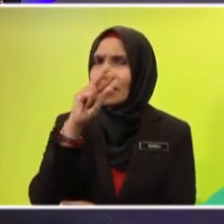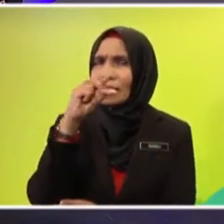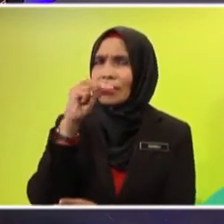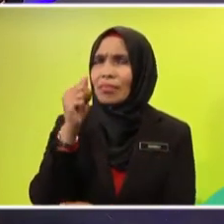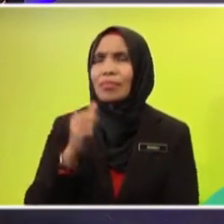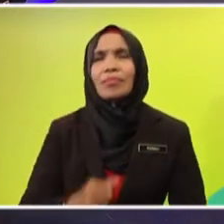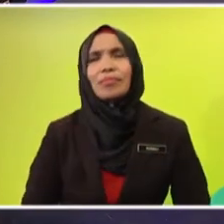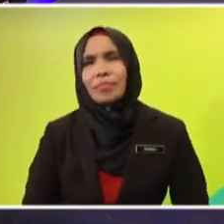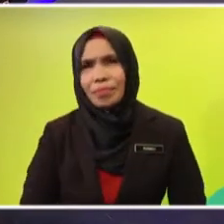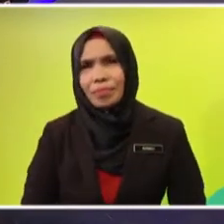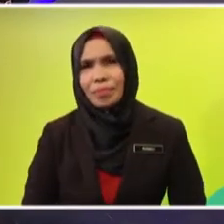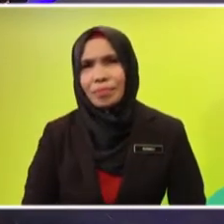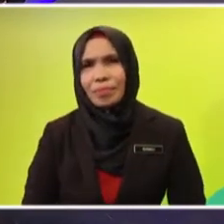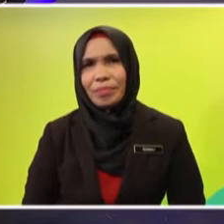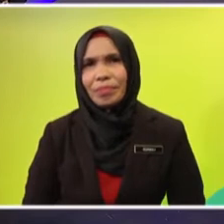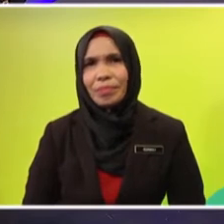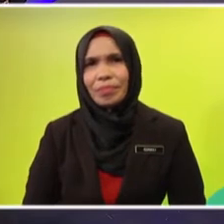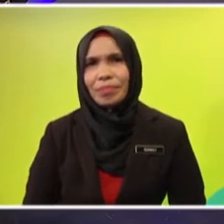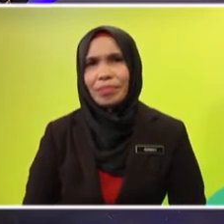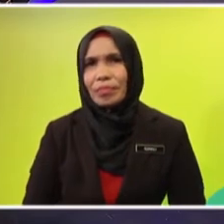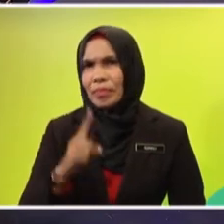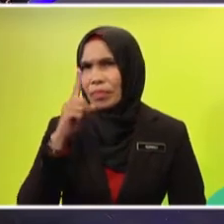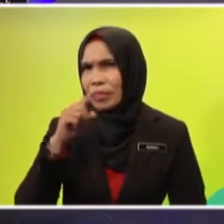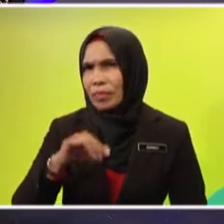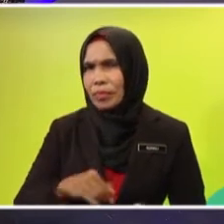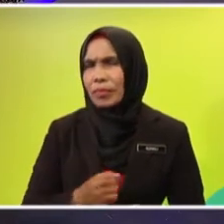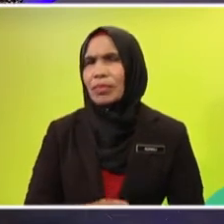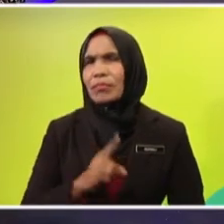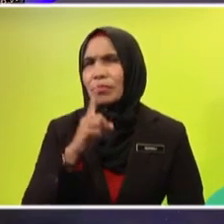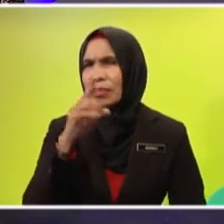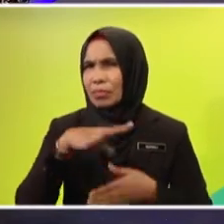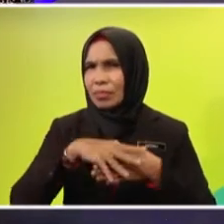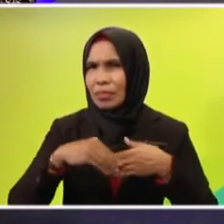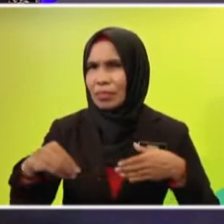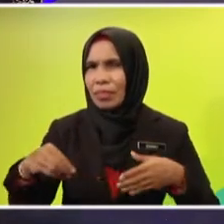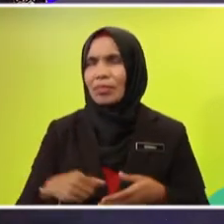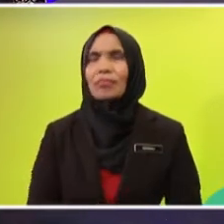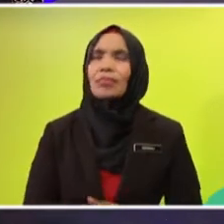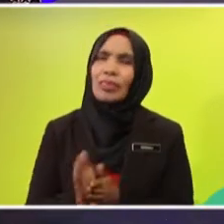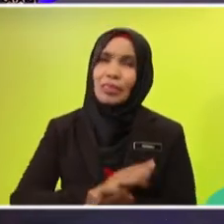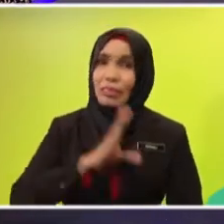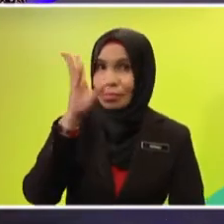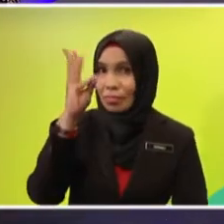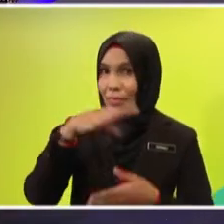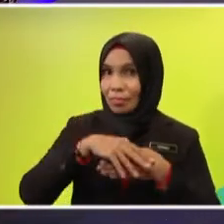sedikit satu ringgit substructure ada kenapa ya oke